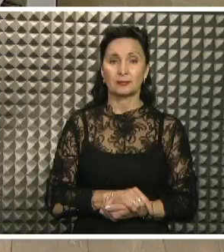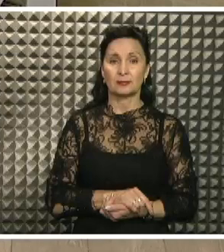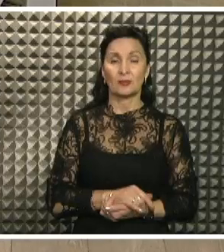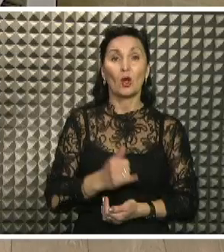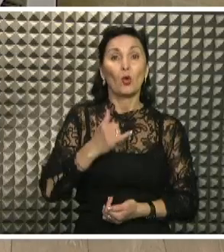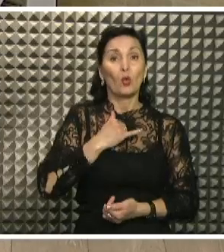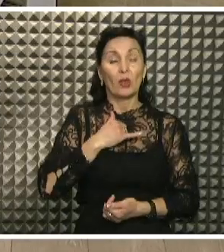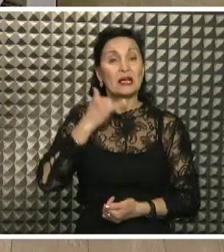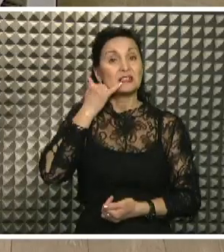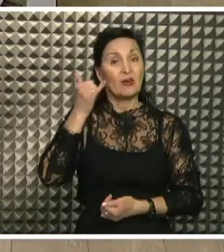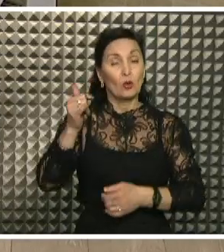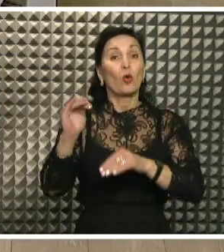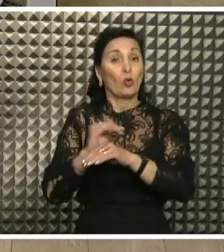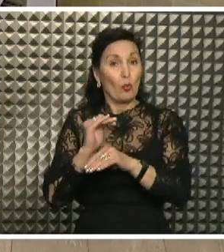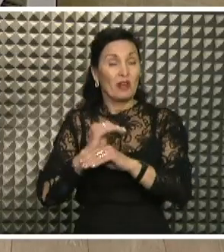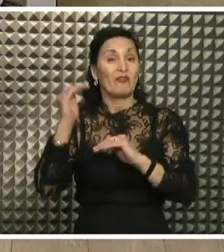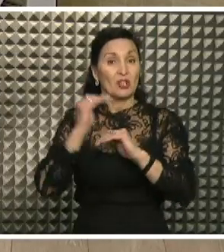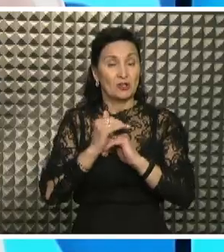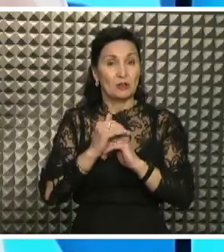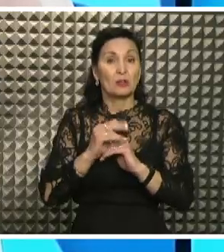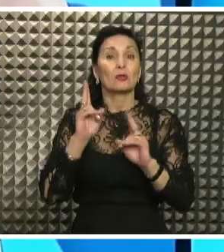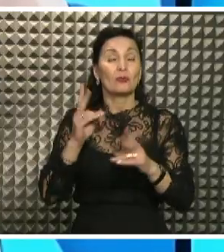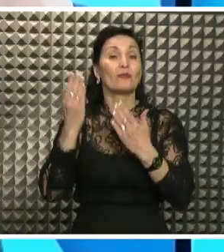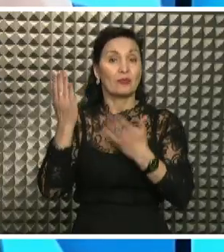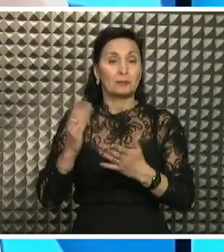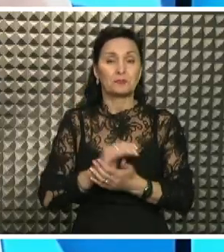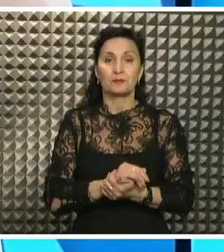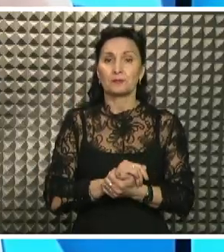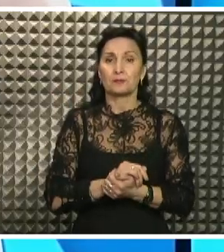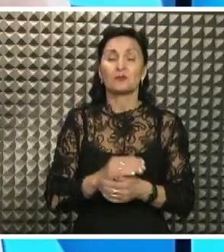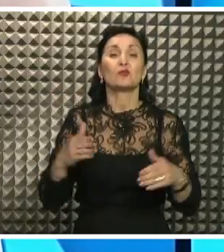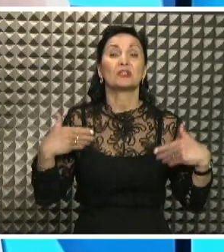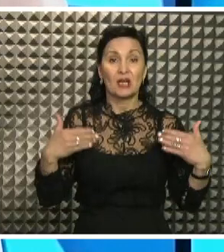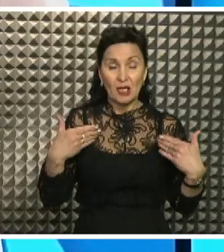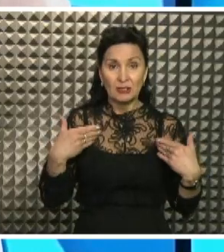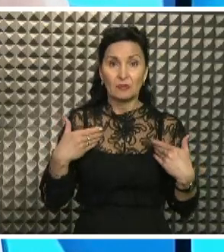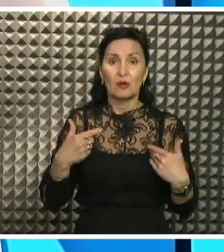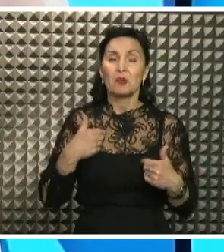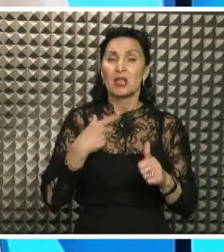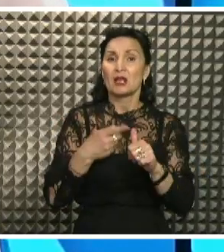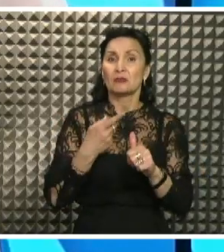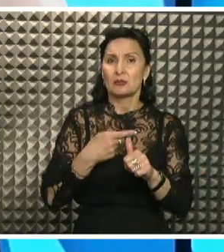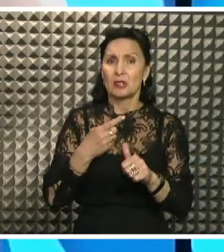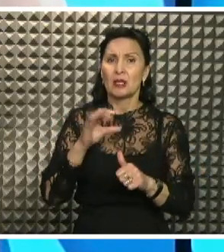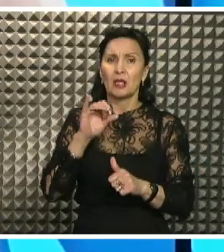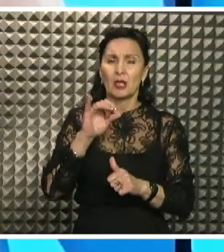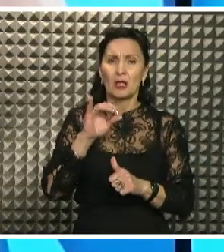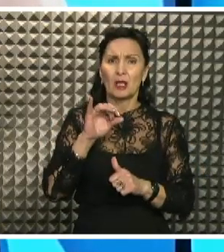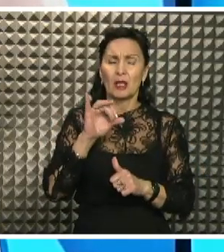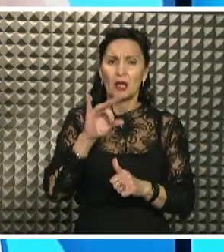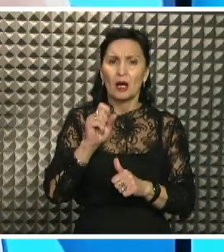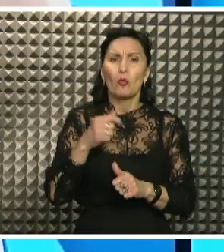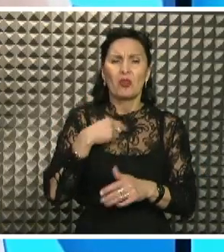У нас звонок в студию. Добрый вечер. Представьтесь, пожалуйста, и ваш вопрос. Здравствуйте, да, меня зовут Игорь. Вот у меня такой